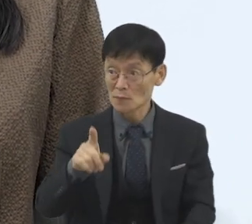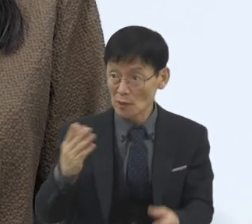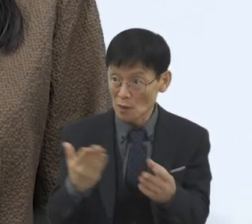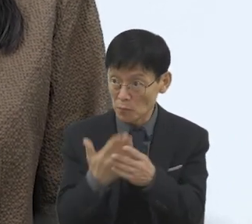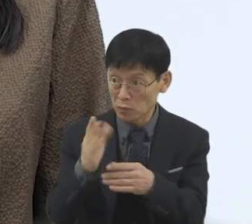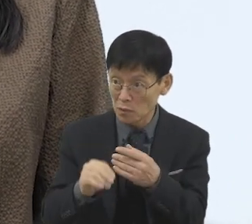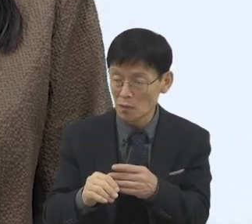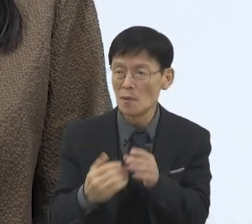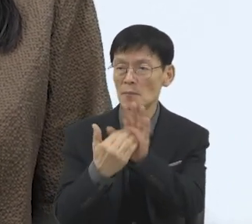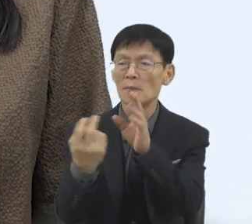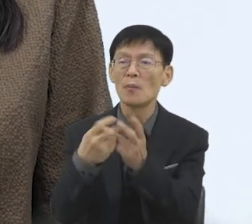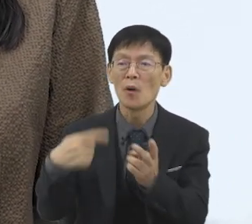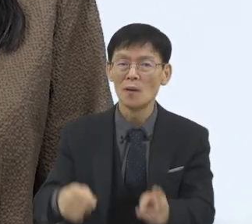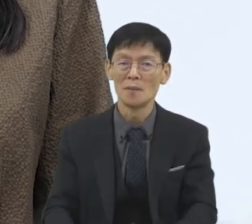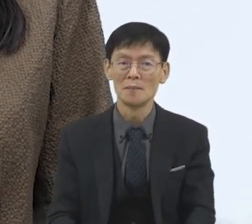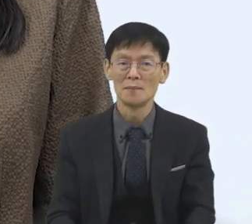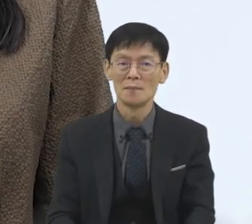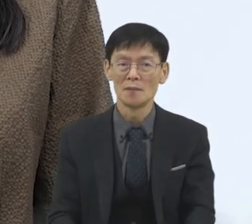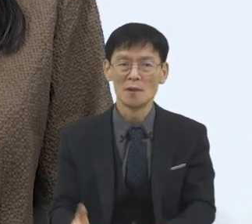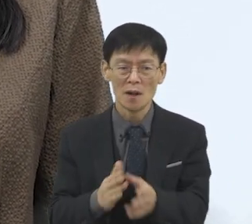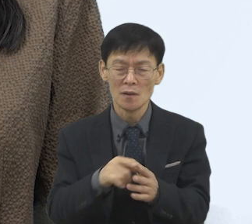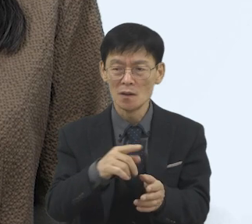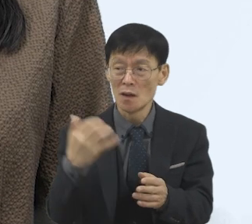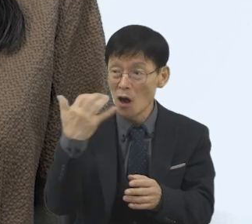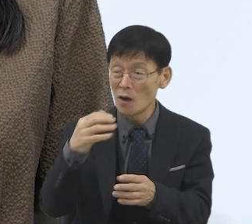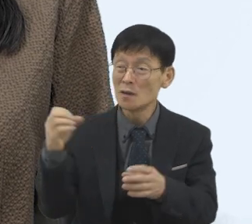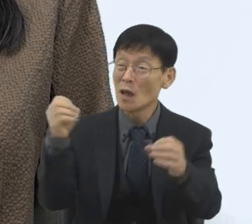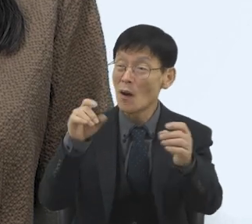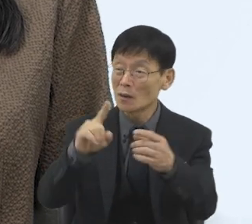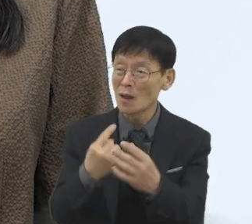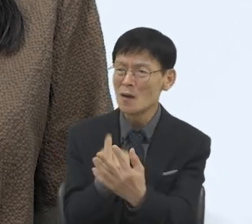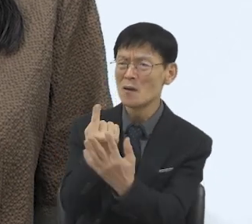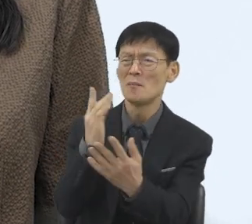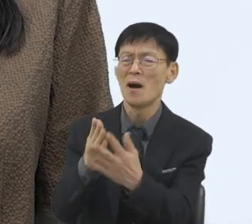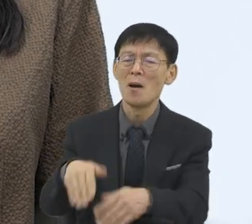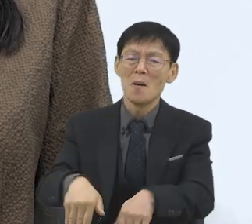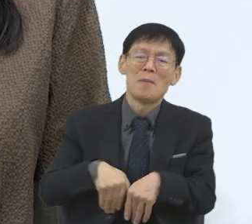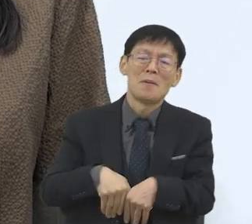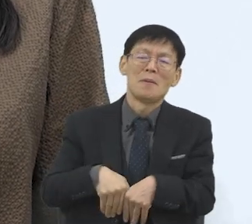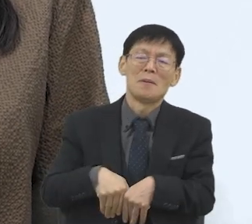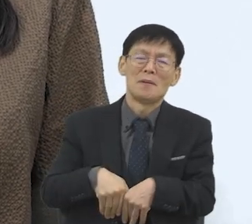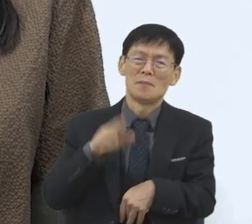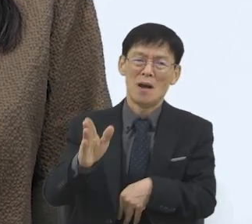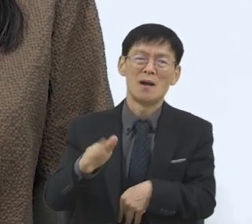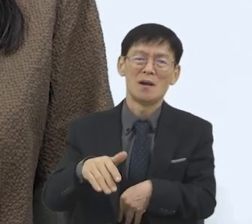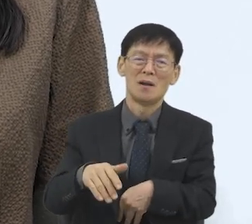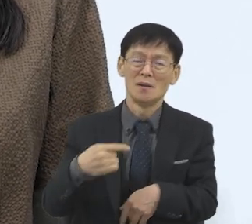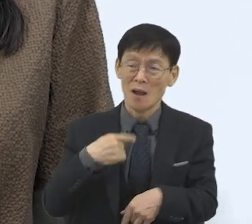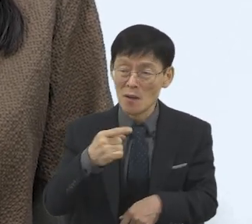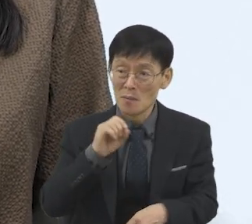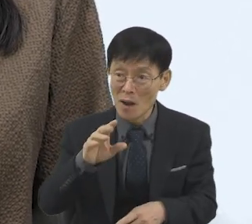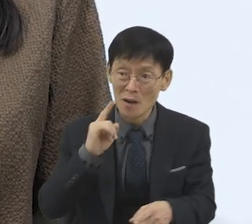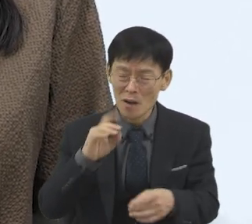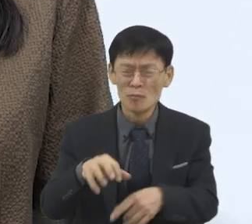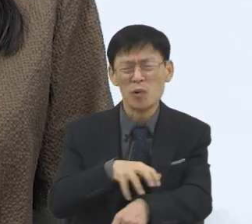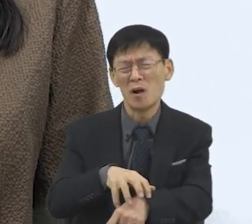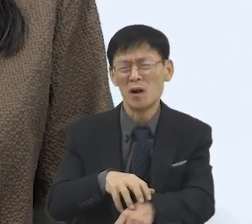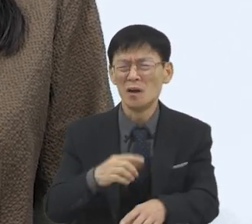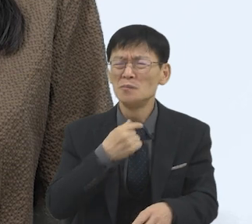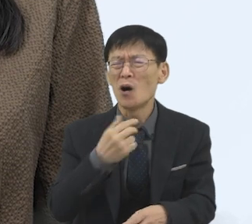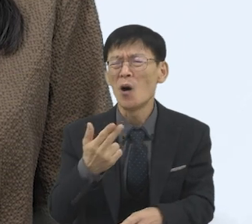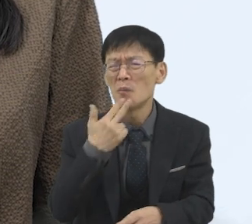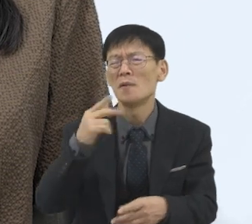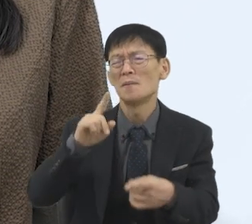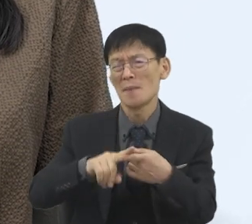이런 일들을 예방하려면 동료들의 성적인 농담이나 대화에 끼어들지 않고 내가 많이 불편하고